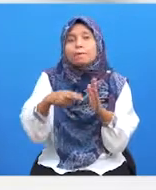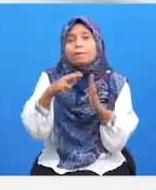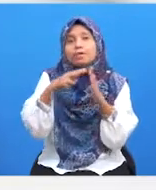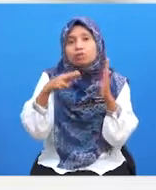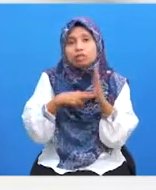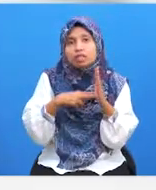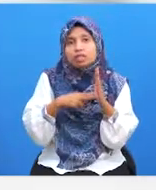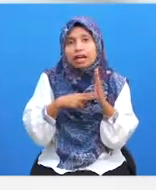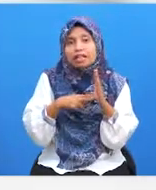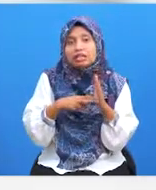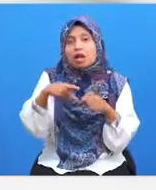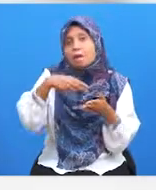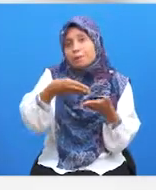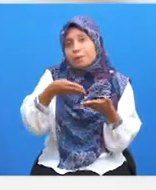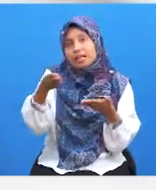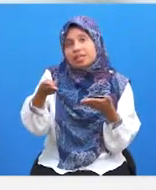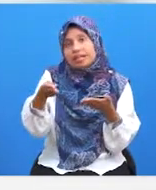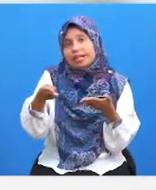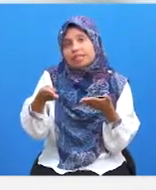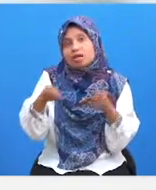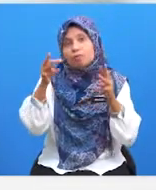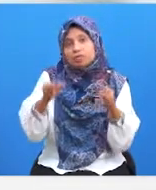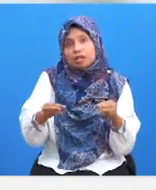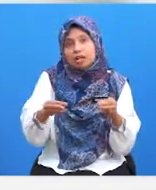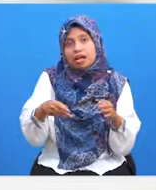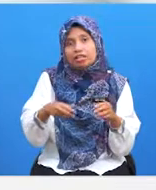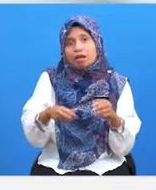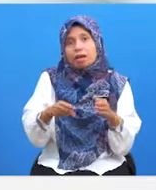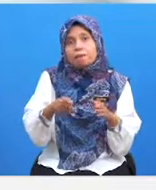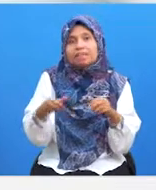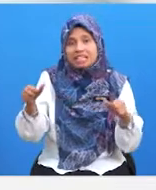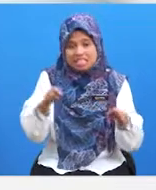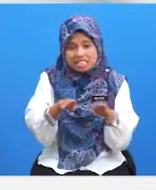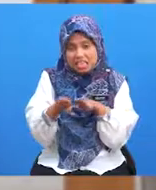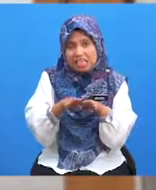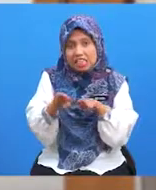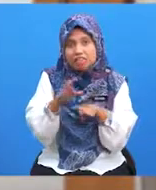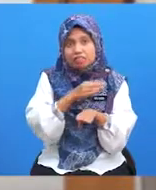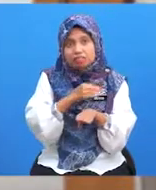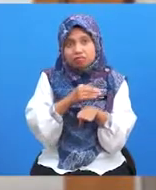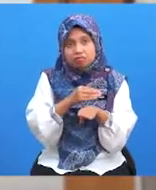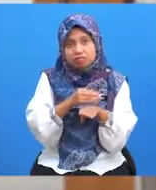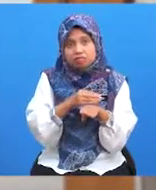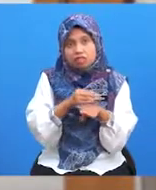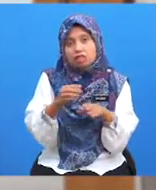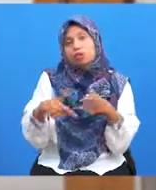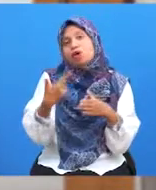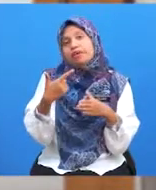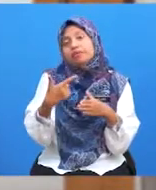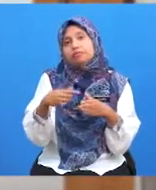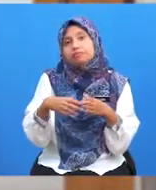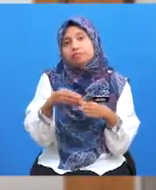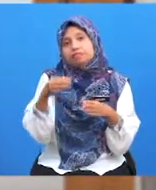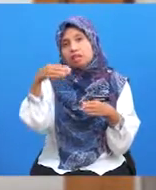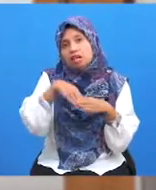pelanggannya masyarakat persaingan dan jaringan FAQ dalaman dan luaran ulek